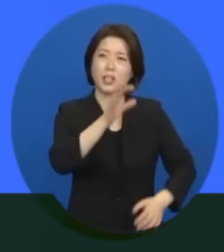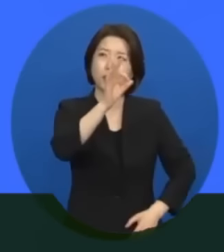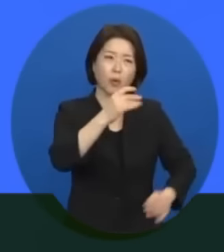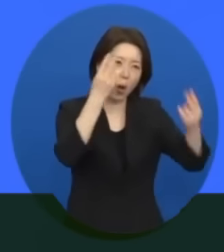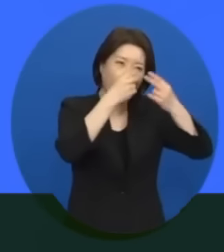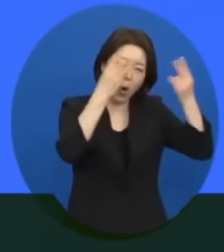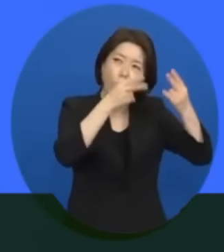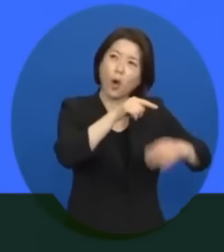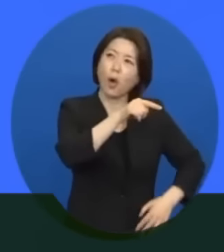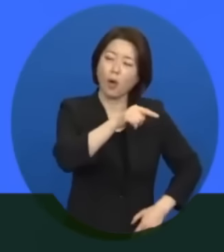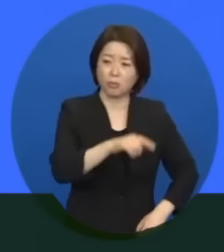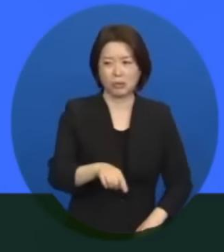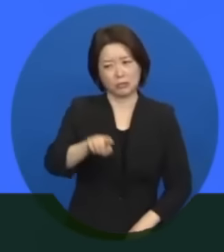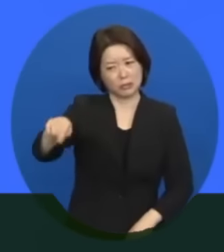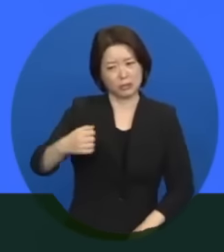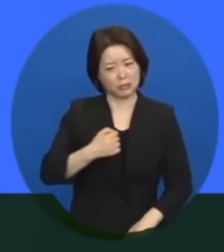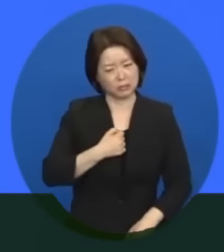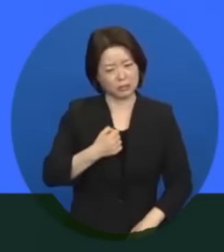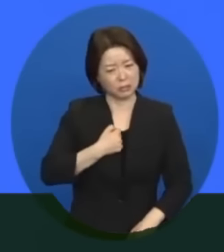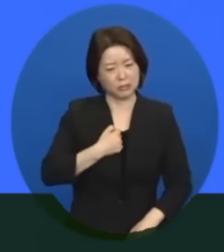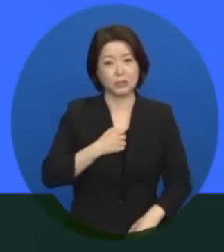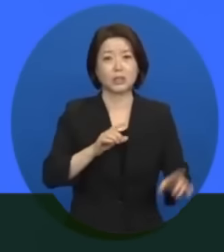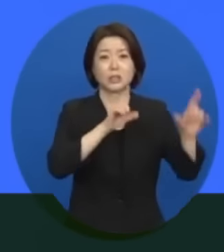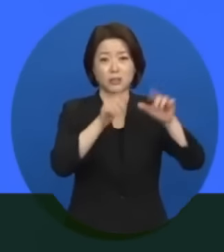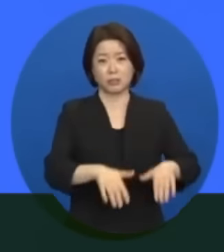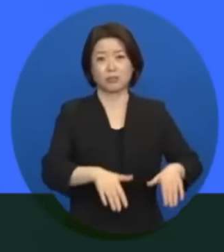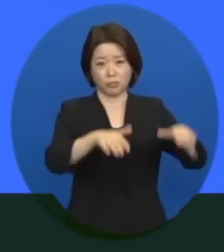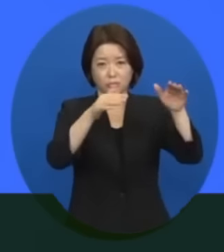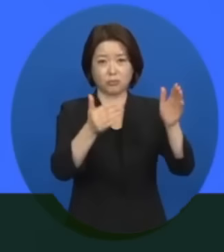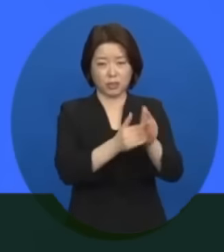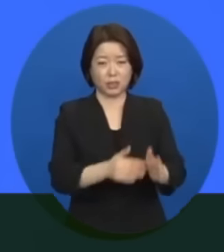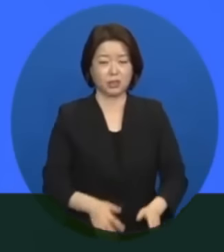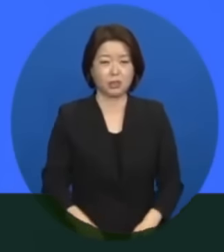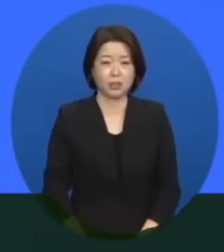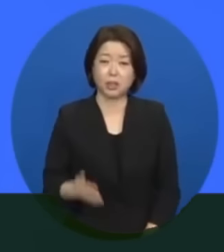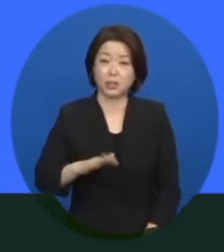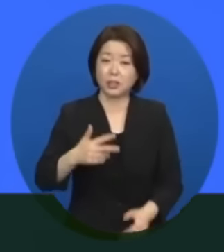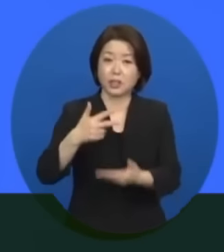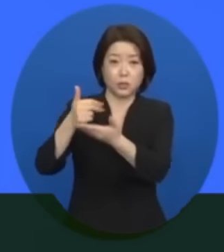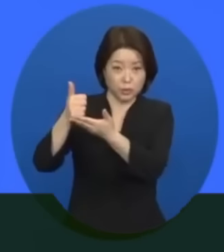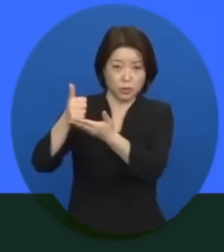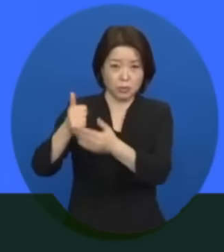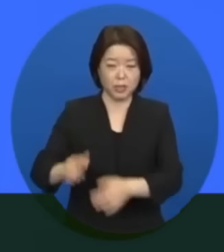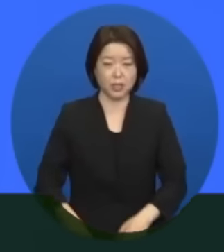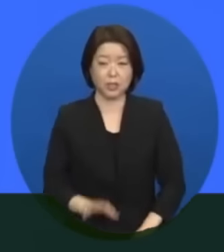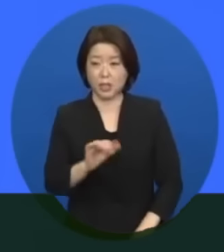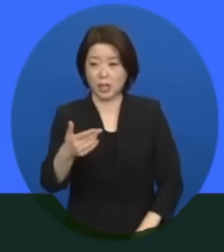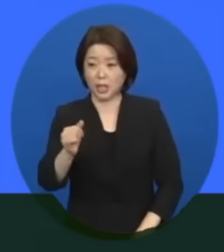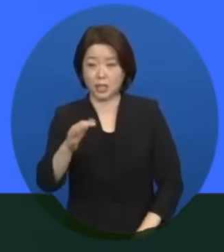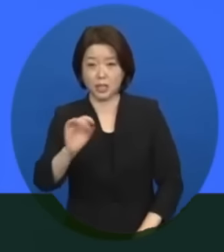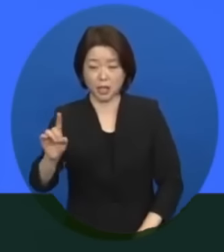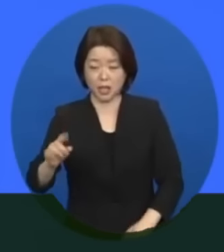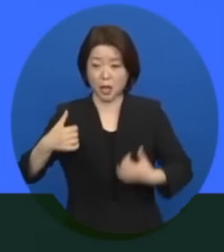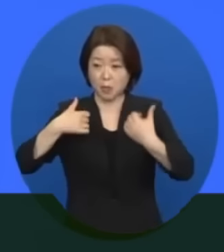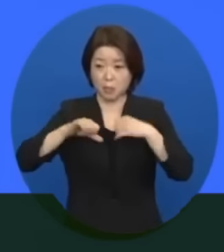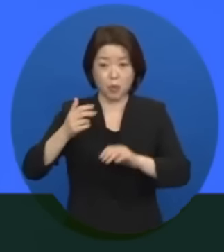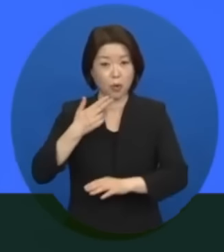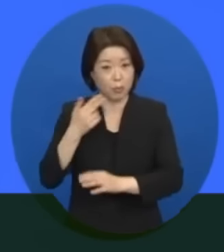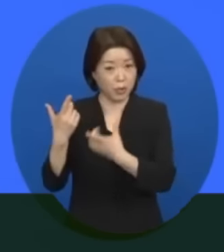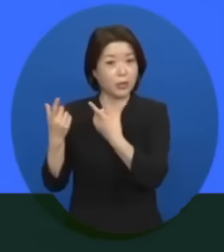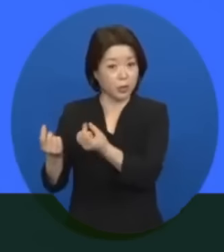마음으로 살아 오셨다고 해요 근데 주님께서이 니아를 포기하지 않으셨던